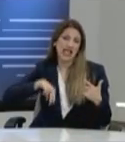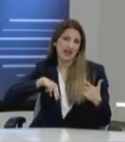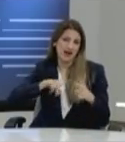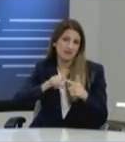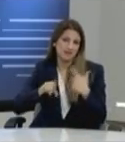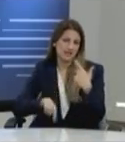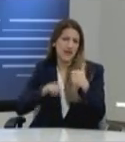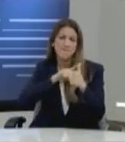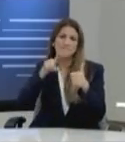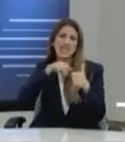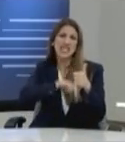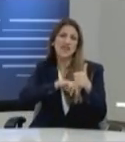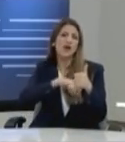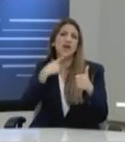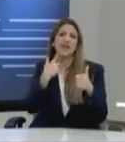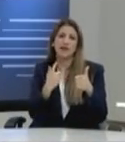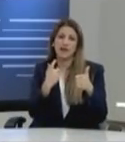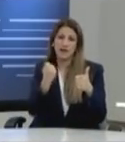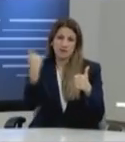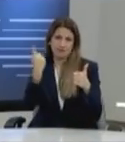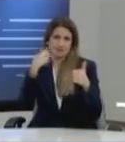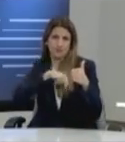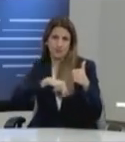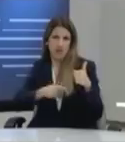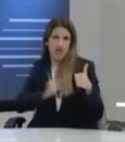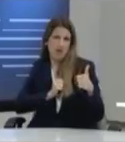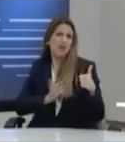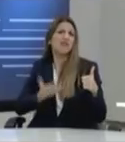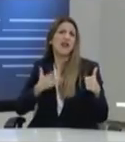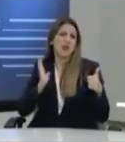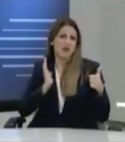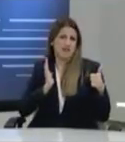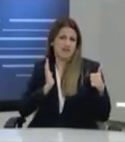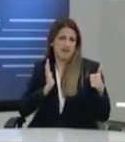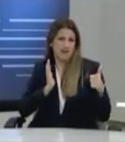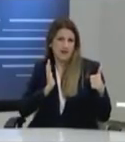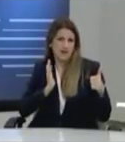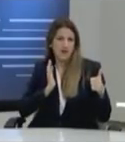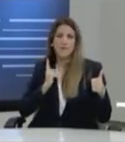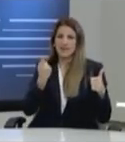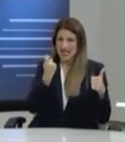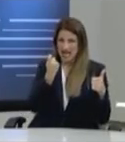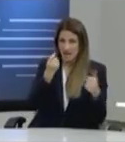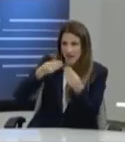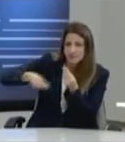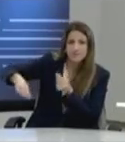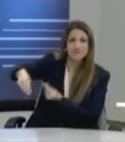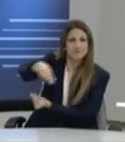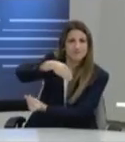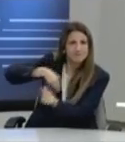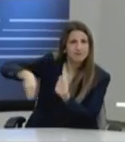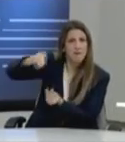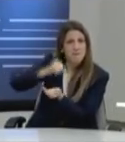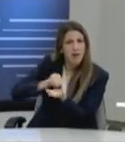μη κερδοσκοπικά οριζόμενα ότι δεν μοιράζουν μέρισμα, δεν μοιράζουν μέρισμα δηλαδή, άρα επανεπενδύουν τα κέρδη